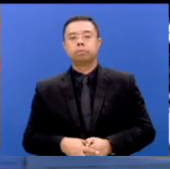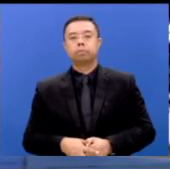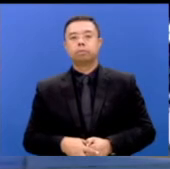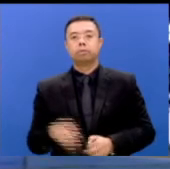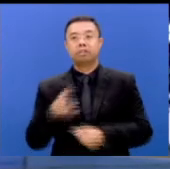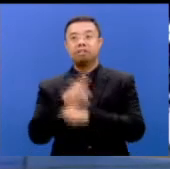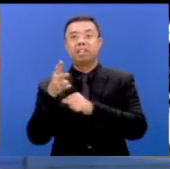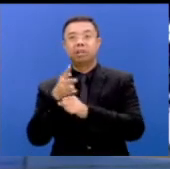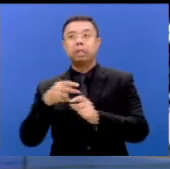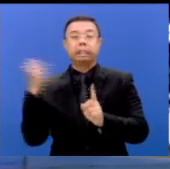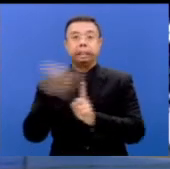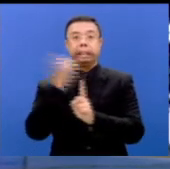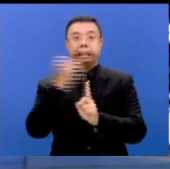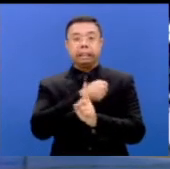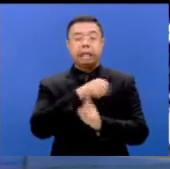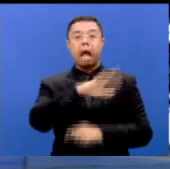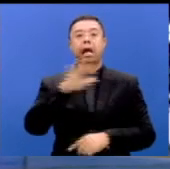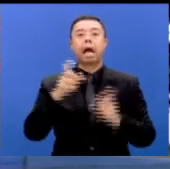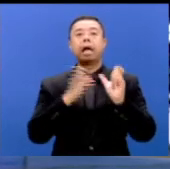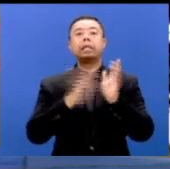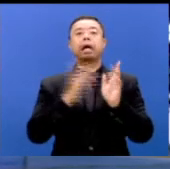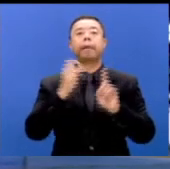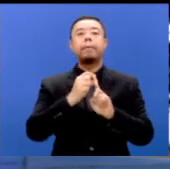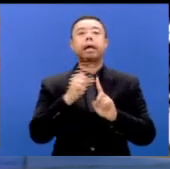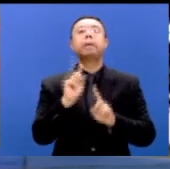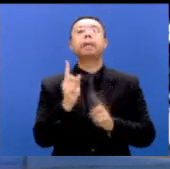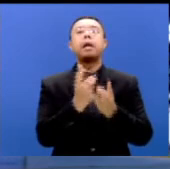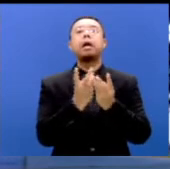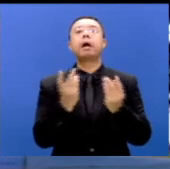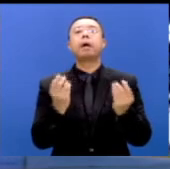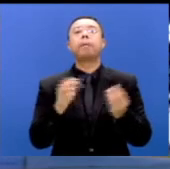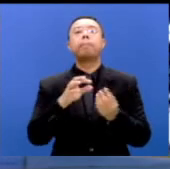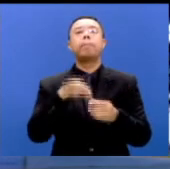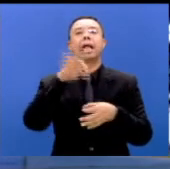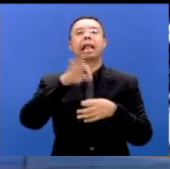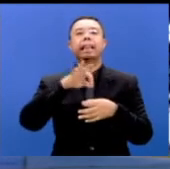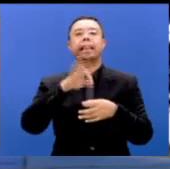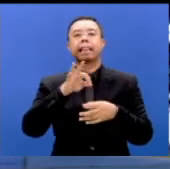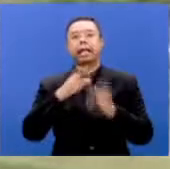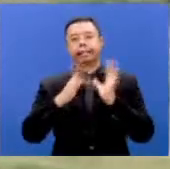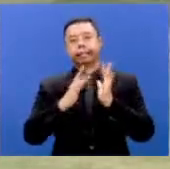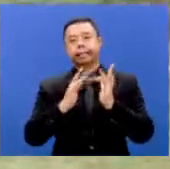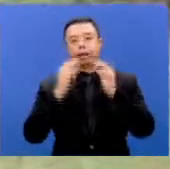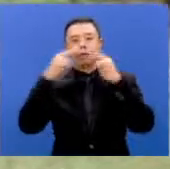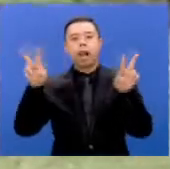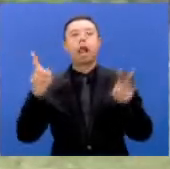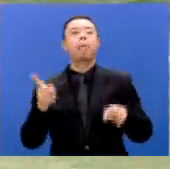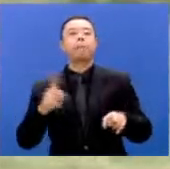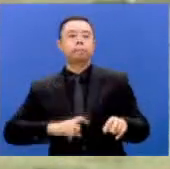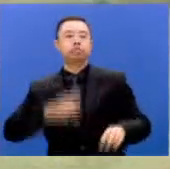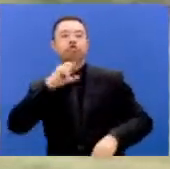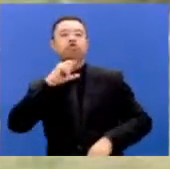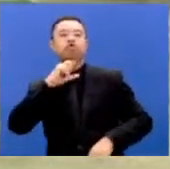video aksi penganiayaan siswa SMP di area kebun teh di Cianjur Jawa Barat viral di media sosial hanya gara-gara cemburu teman